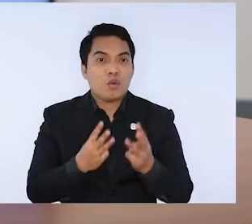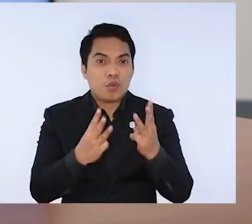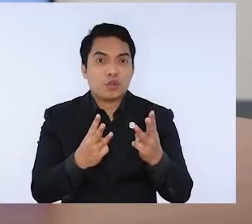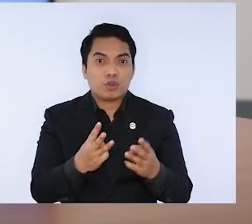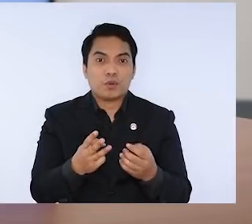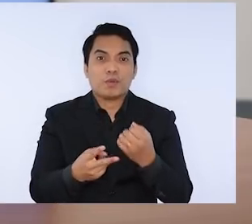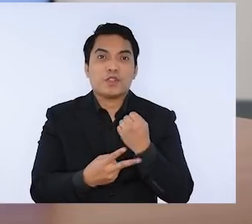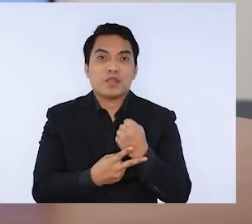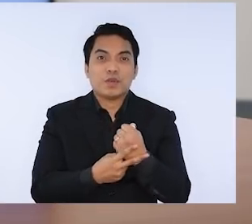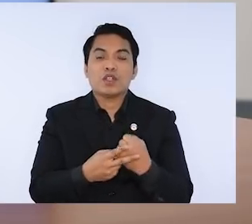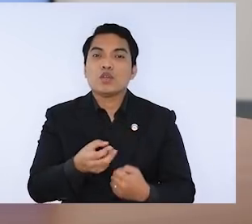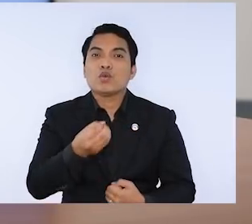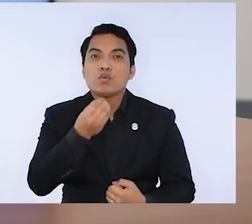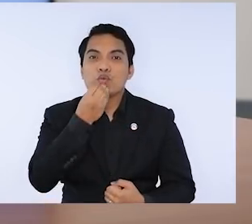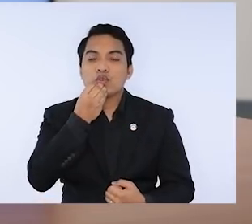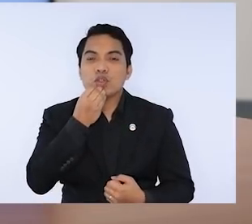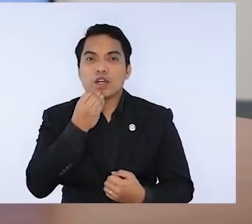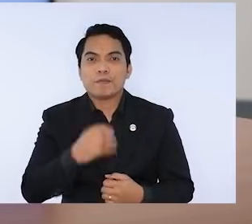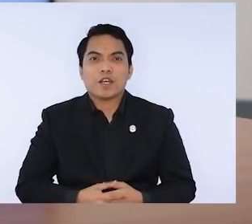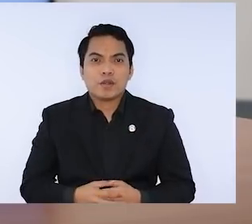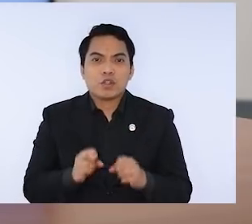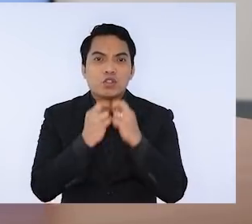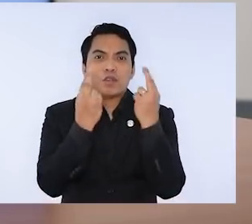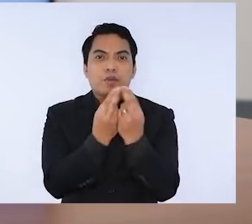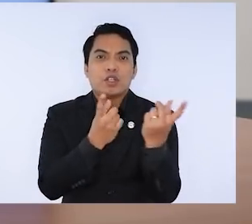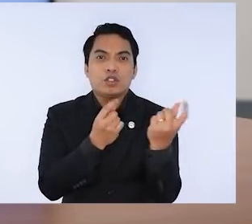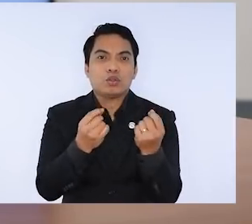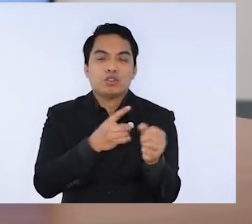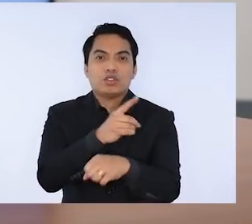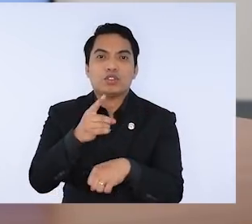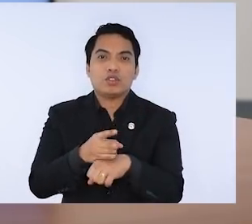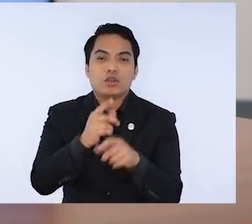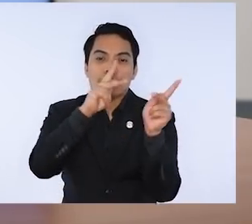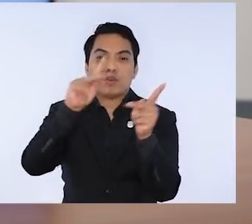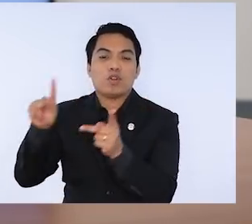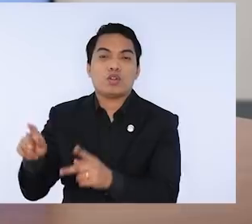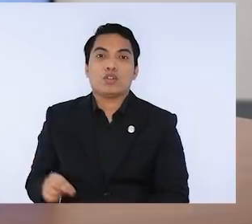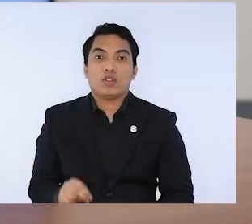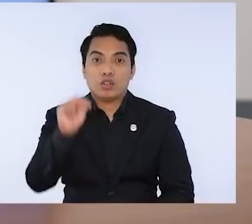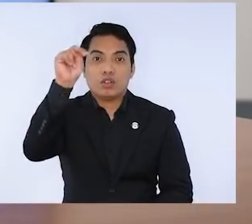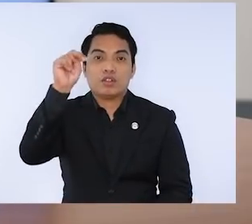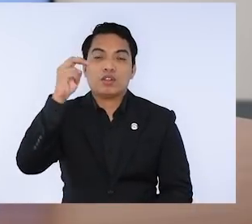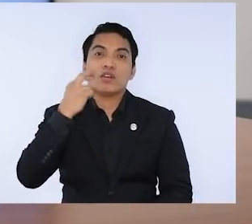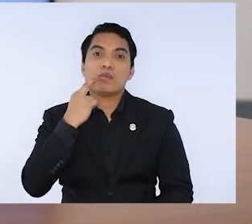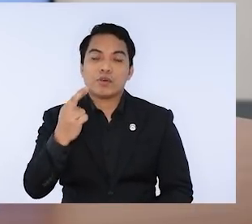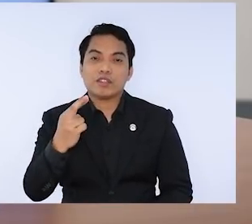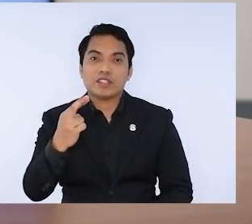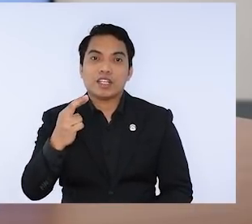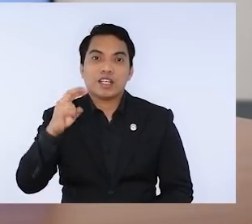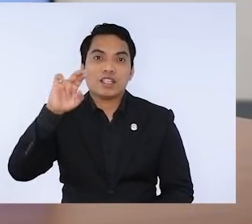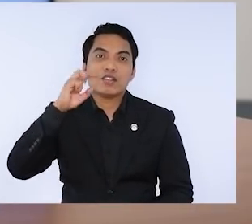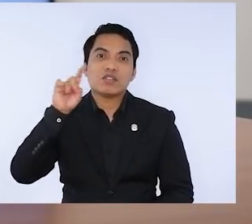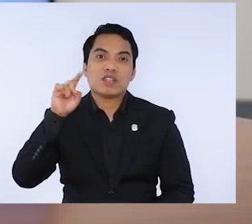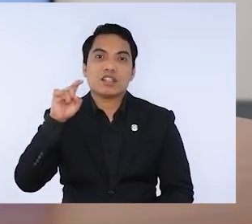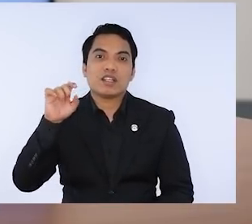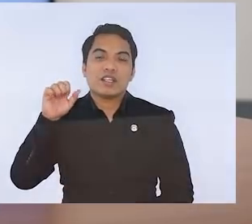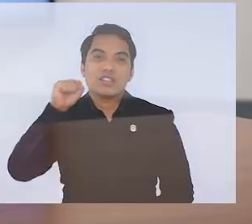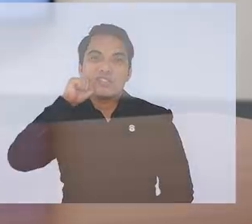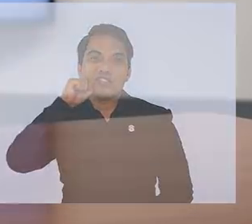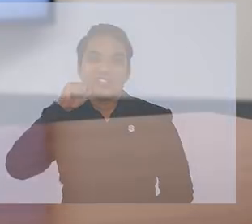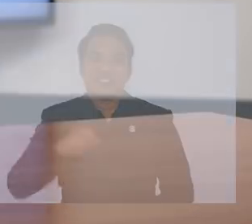food preservation sa isinagawang seminar sa distrito ng Palawan North. Narito ang report ni kapatid na Zandra